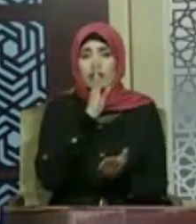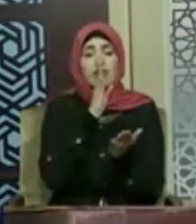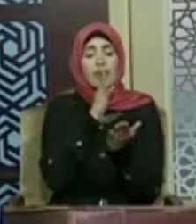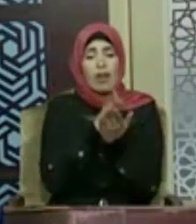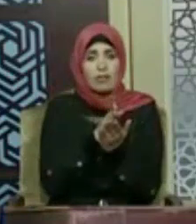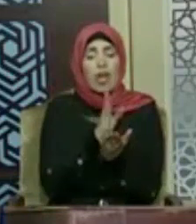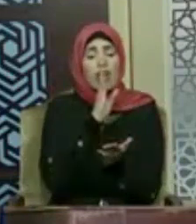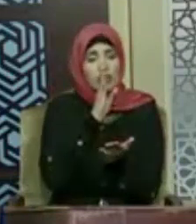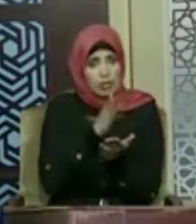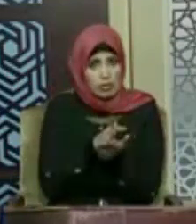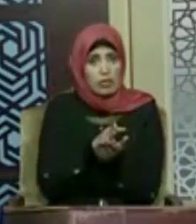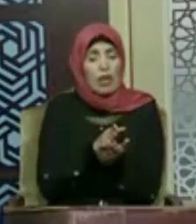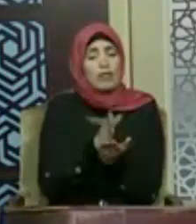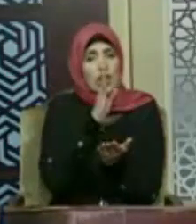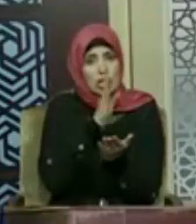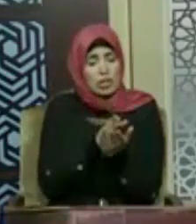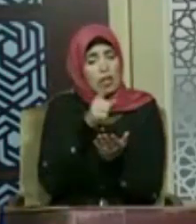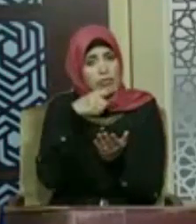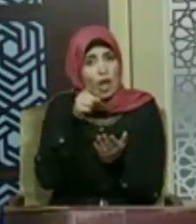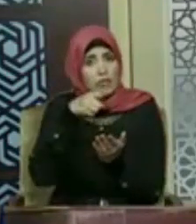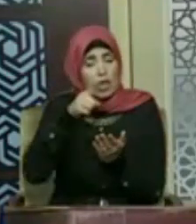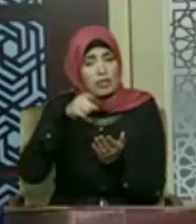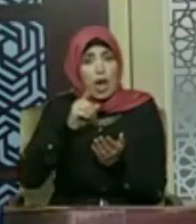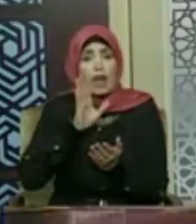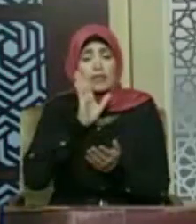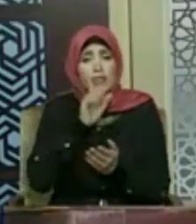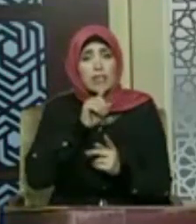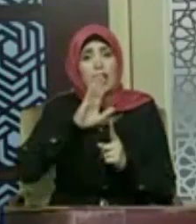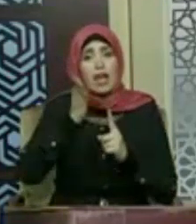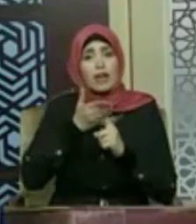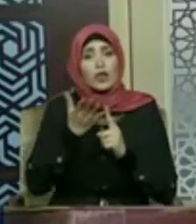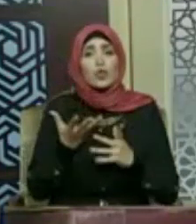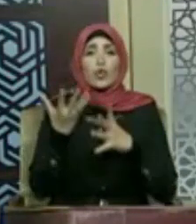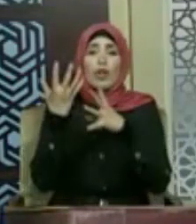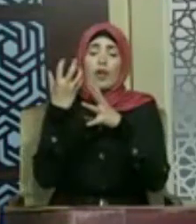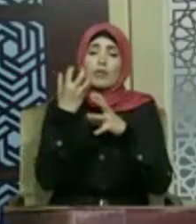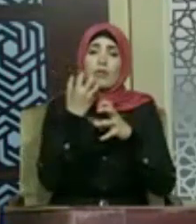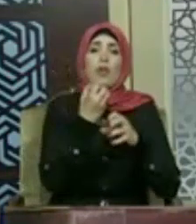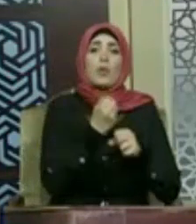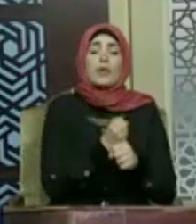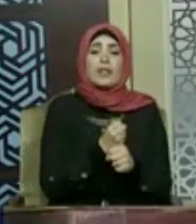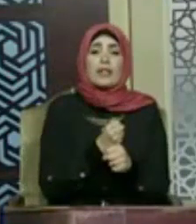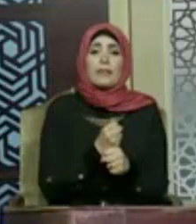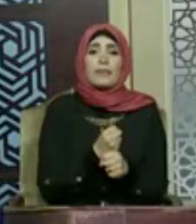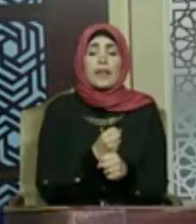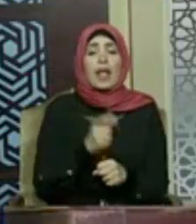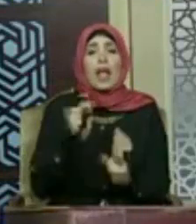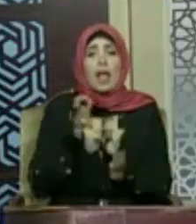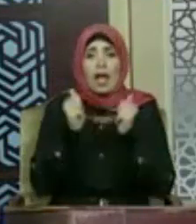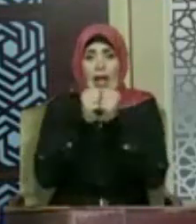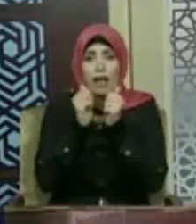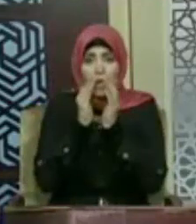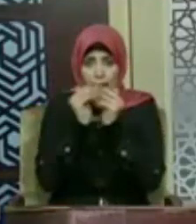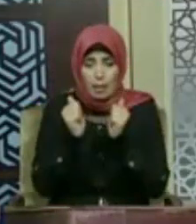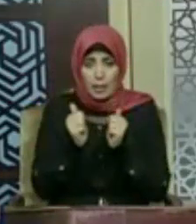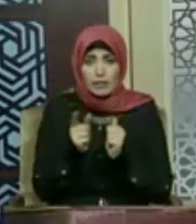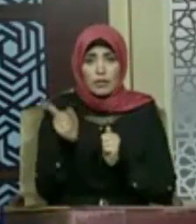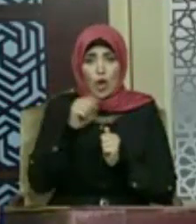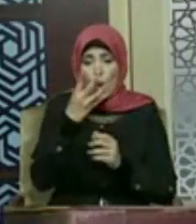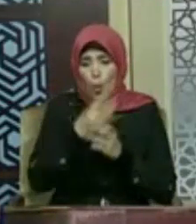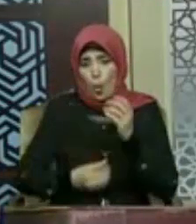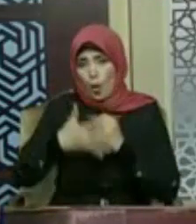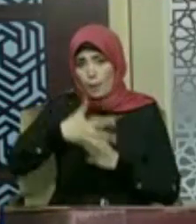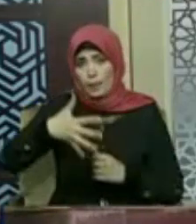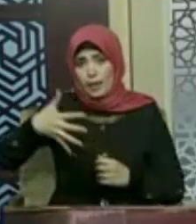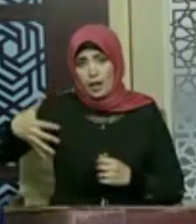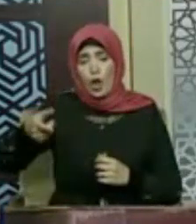صدقت يا سيدي يا رسول الله، فأهل مصر وأبناؤهم